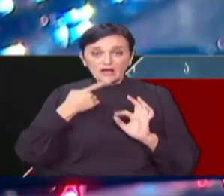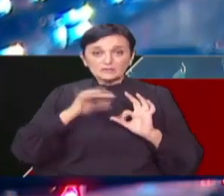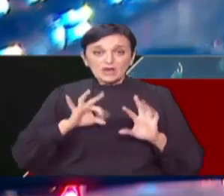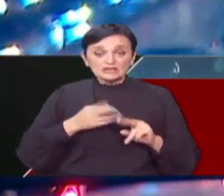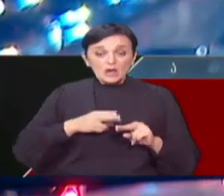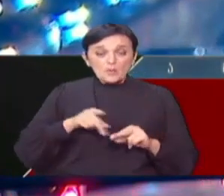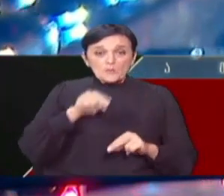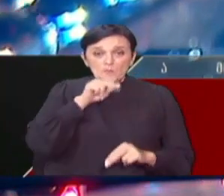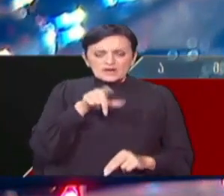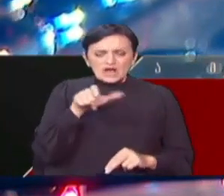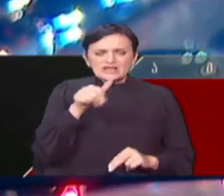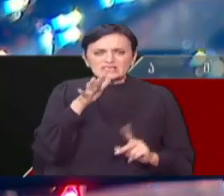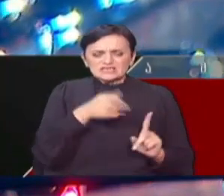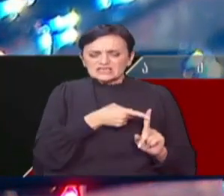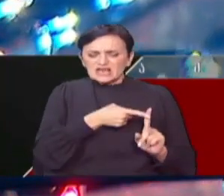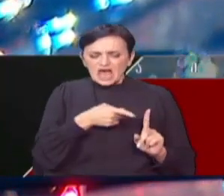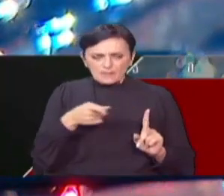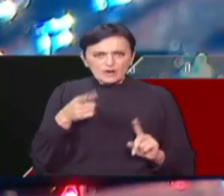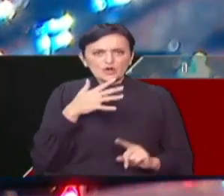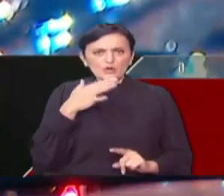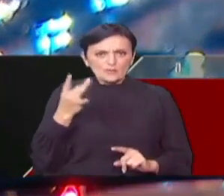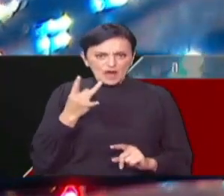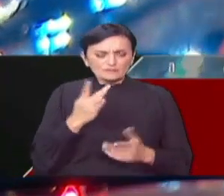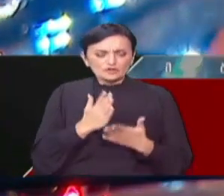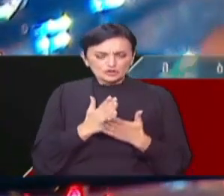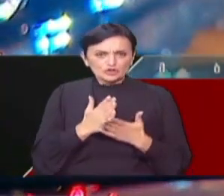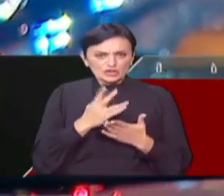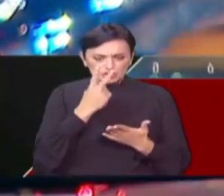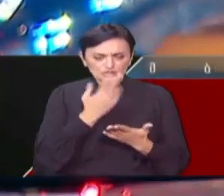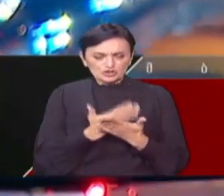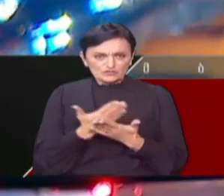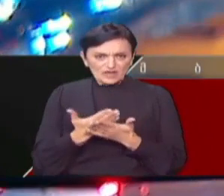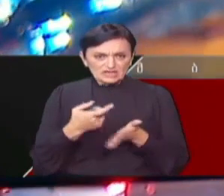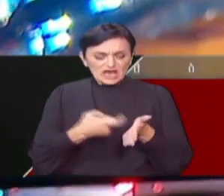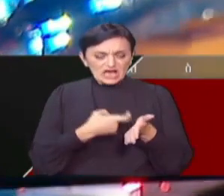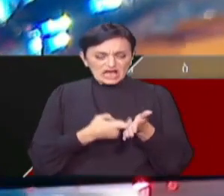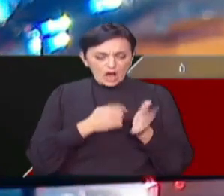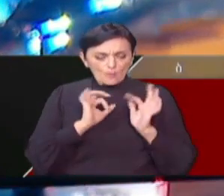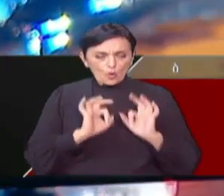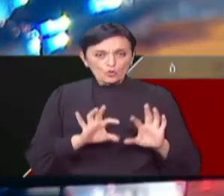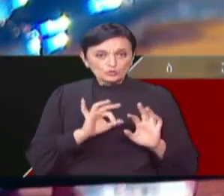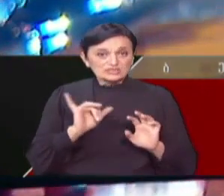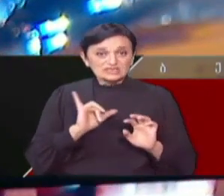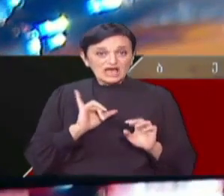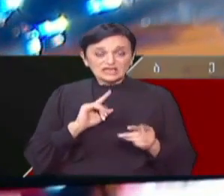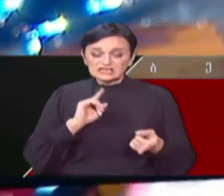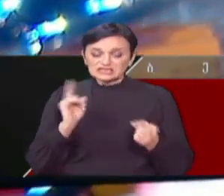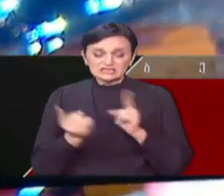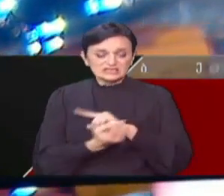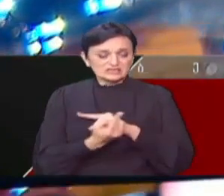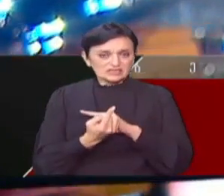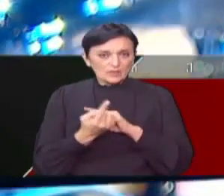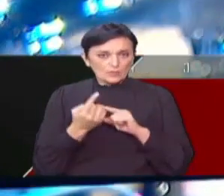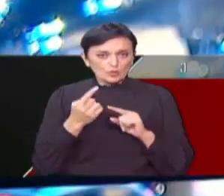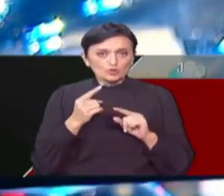aghnishnul braldebulebs tslebis ganmavlobashi araertkhel aqvt micemuli chvenebebi gamoziebis tvis სადაც საპირისპირო სხვებიან და